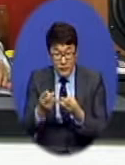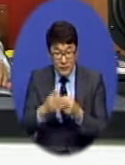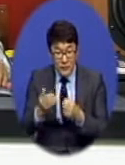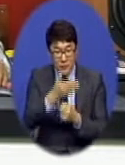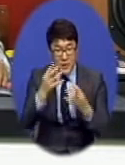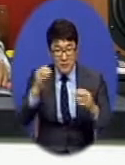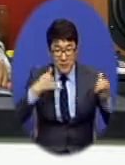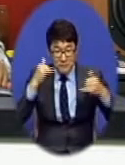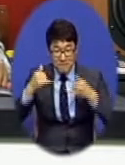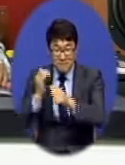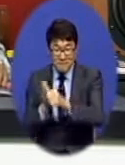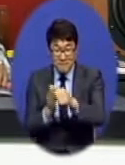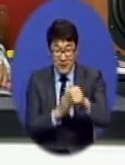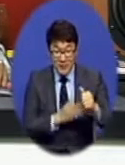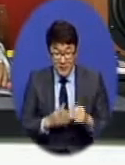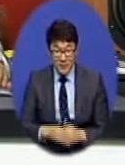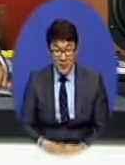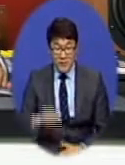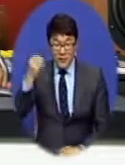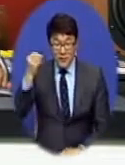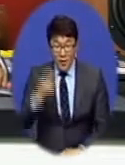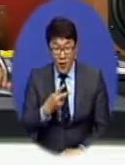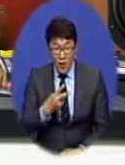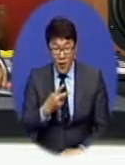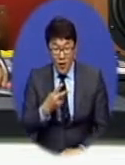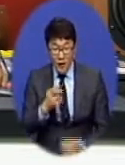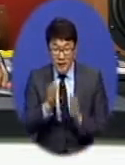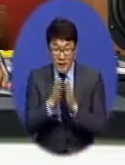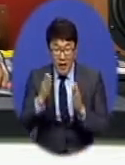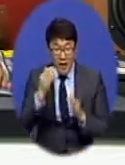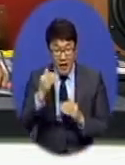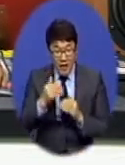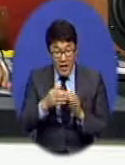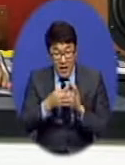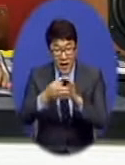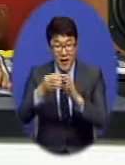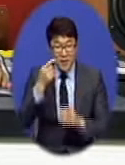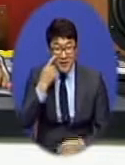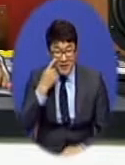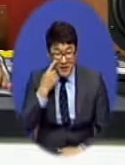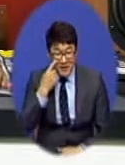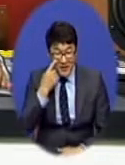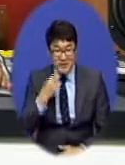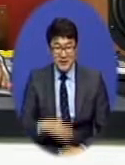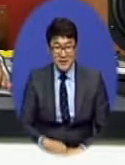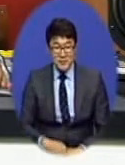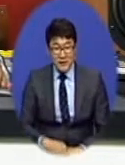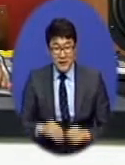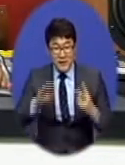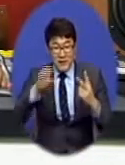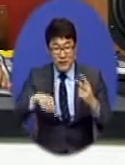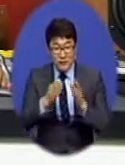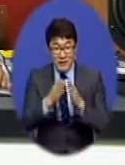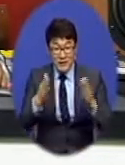여러분들 많은 참여 부탁드리겠습니다. 네, 많은 참여 부탁드립니다. 달려가야죠. 네. 어디로 갈까요? 자, 이제 중반을